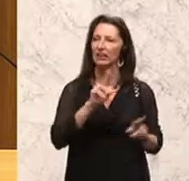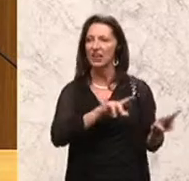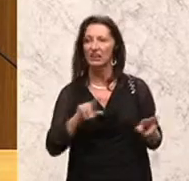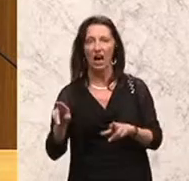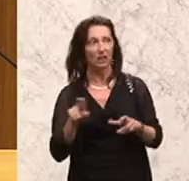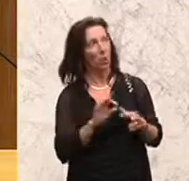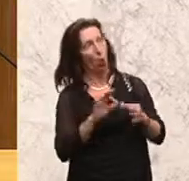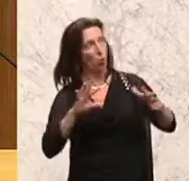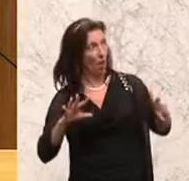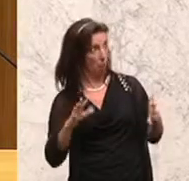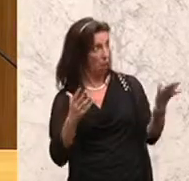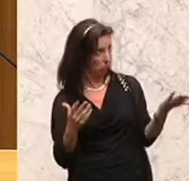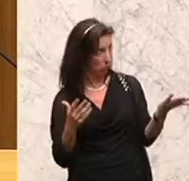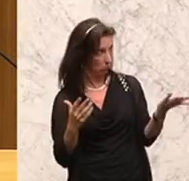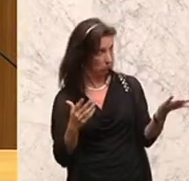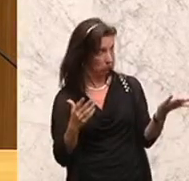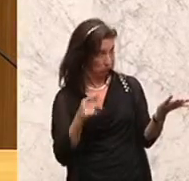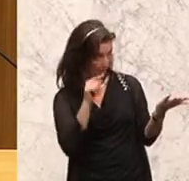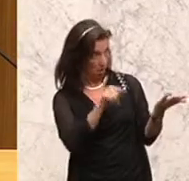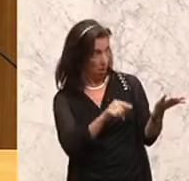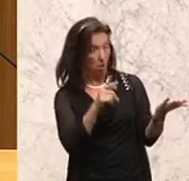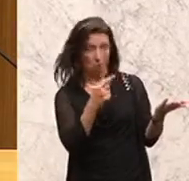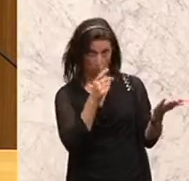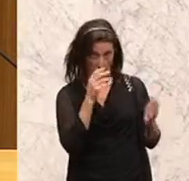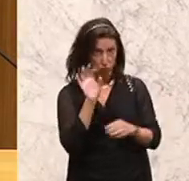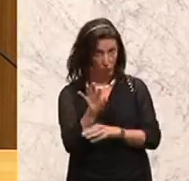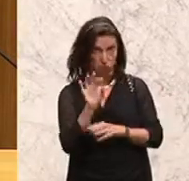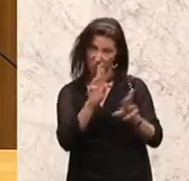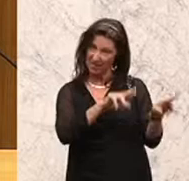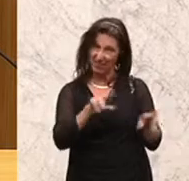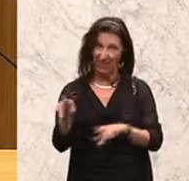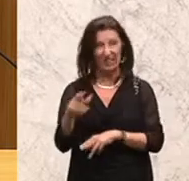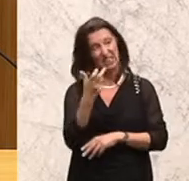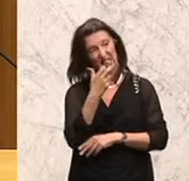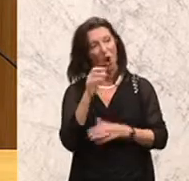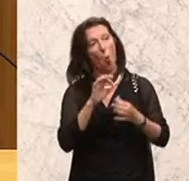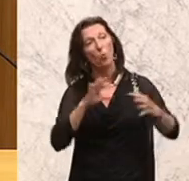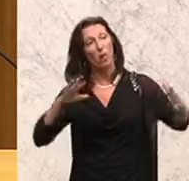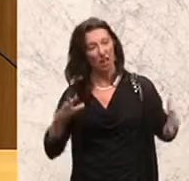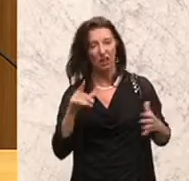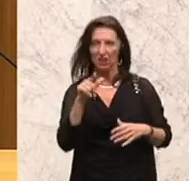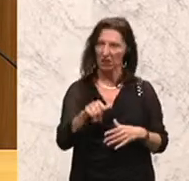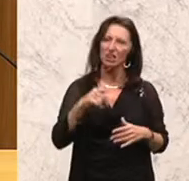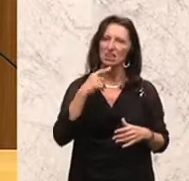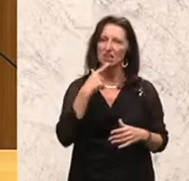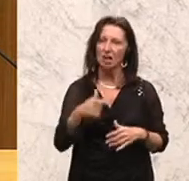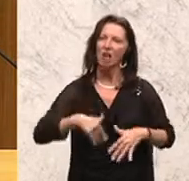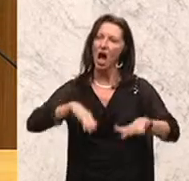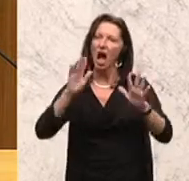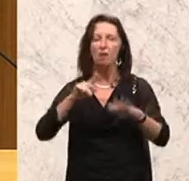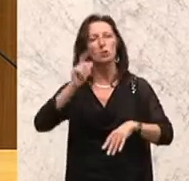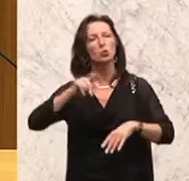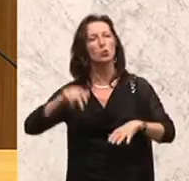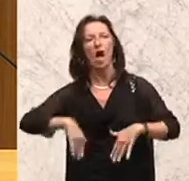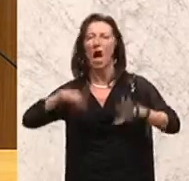denen vorwerfen, dass die Menschen in den Tod treiben wollen? Wollen Sie sagen, dass die unsere unabhängigen Gerichte 70% der Asylsuchenden in den